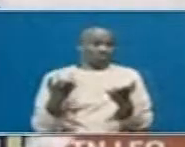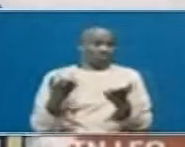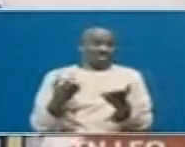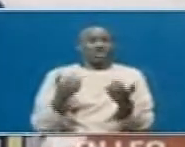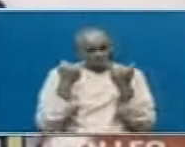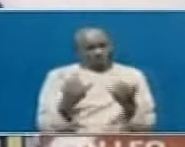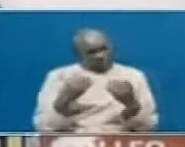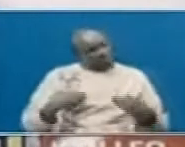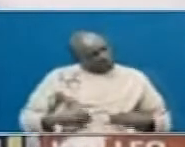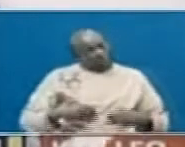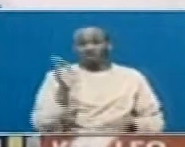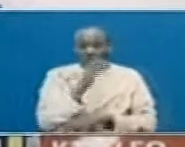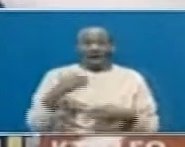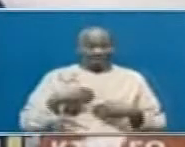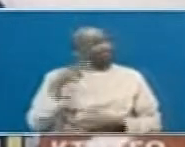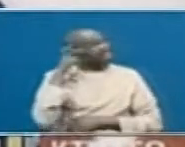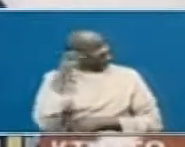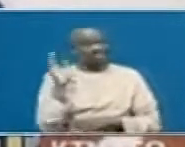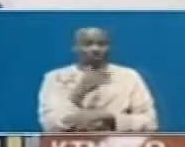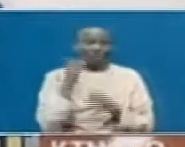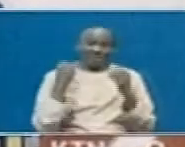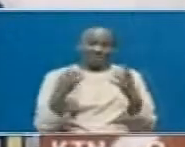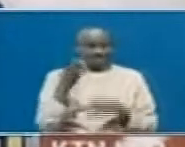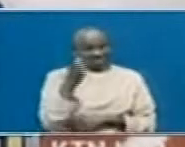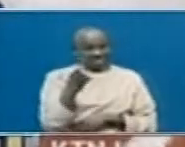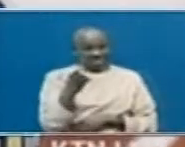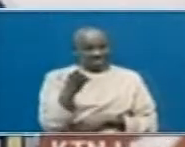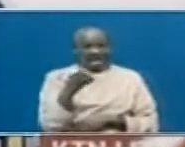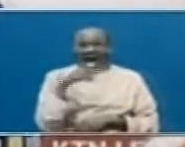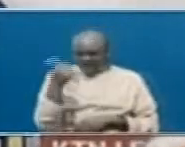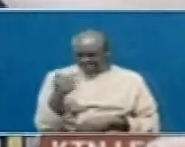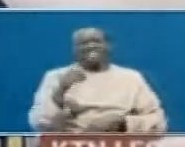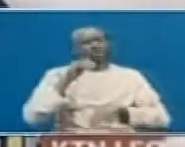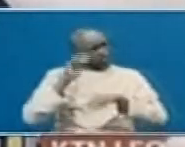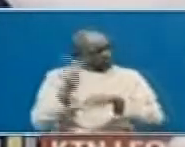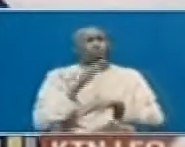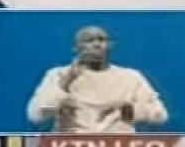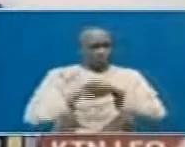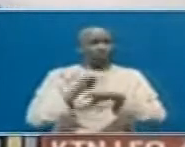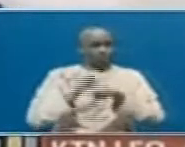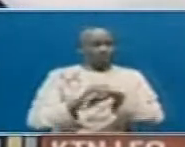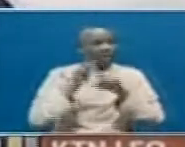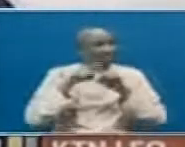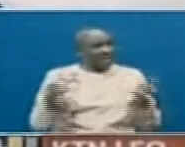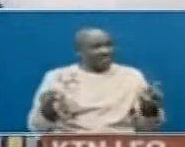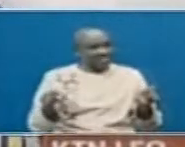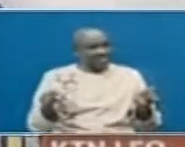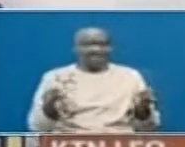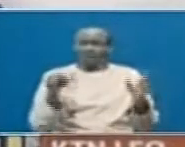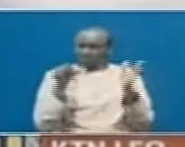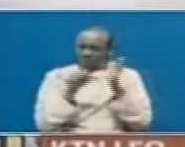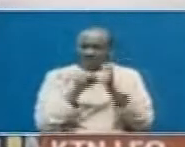vijana wanatunga na mimi huwa nazisikiliza. Wana nyimbo nyingine nzuri sana. Lakini